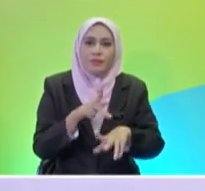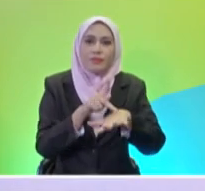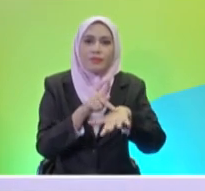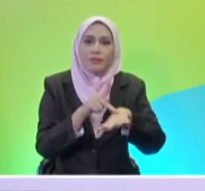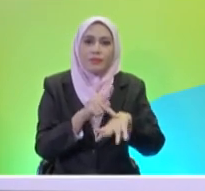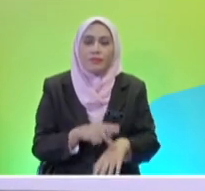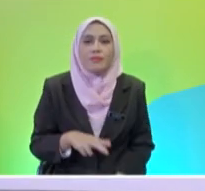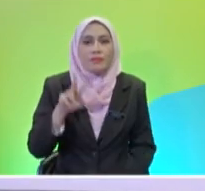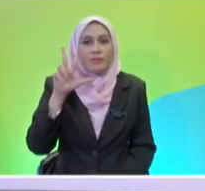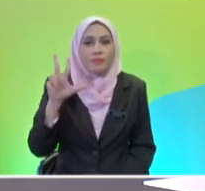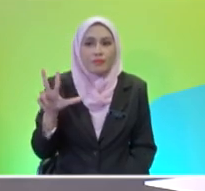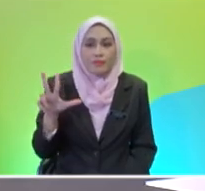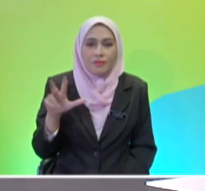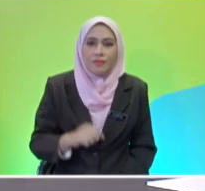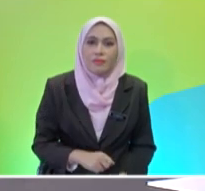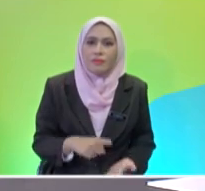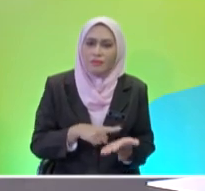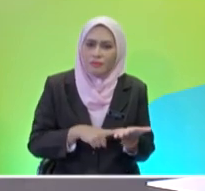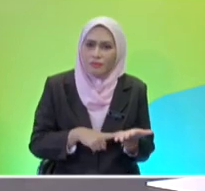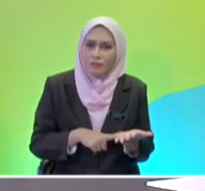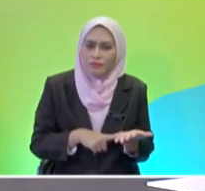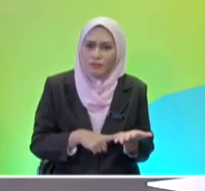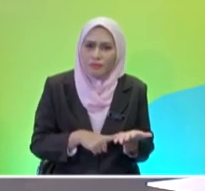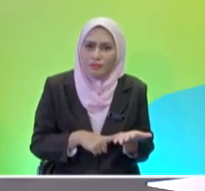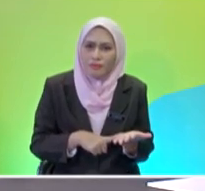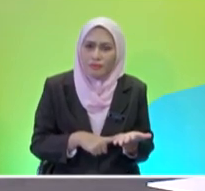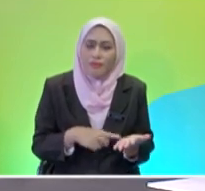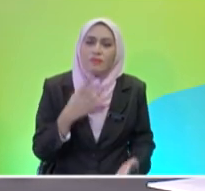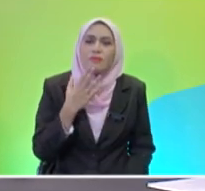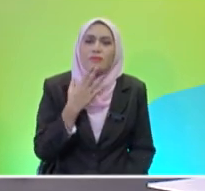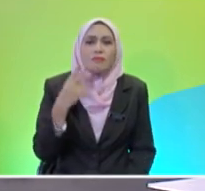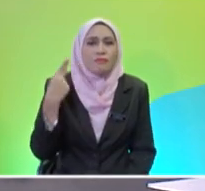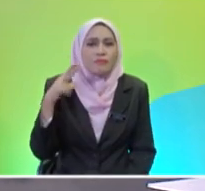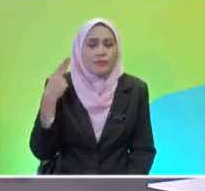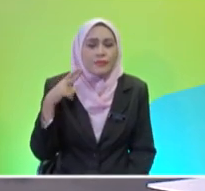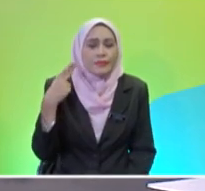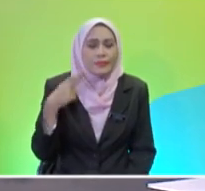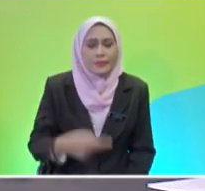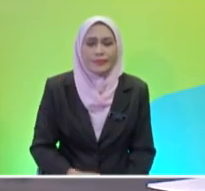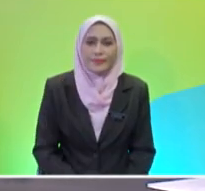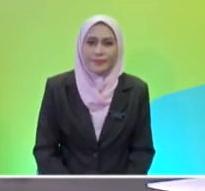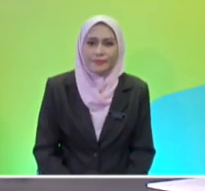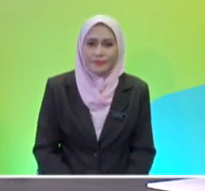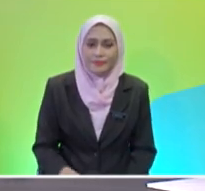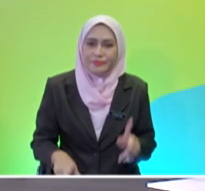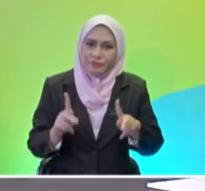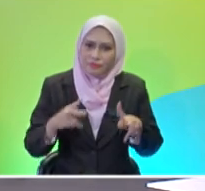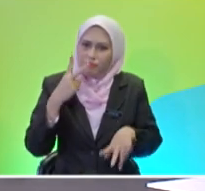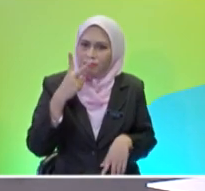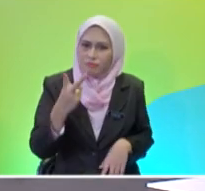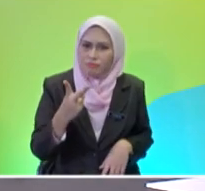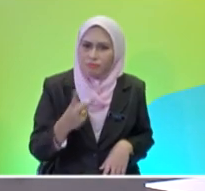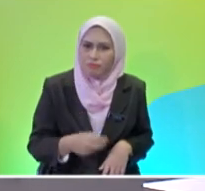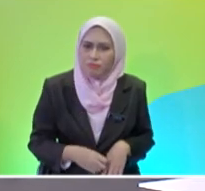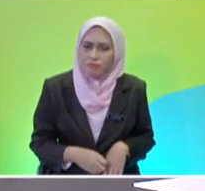pepatung. Yang ketiga, alamak, warnanya hijau cikgu. Ya, betul. Kalau tengok badan dia